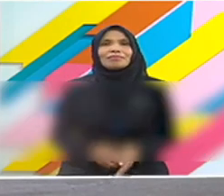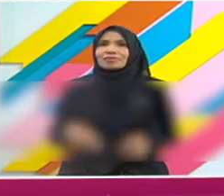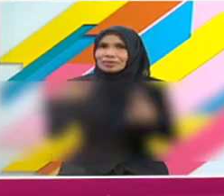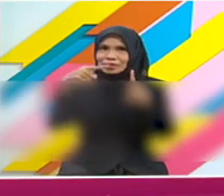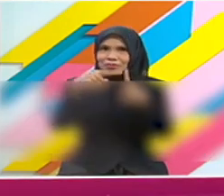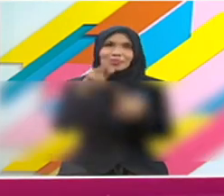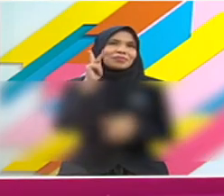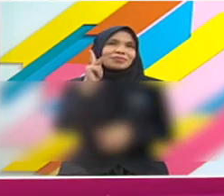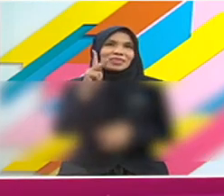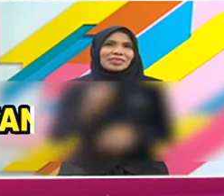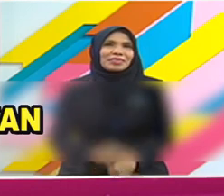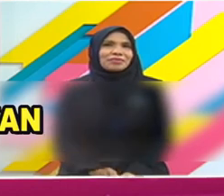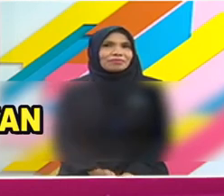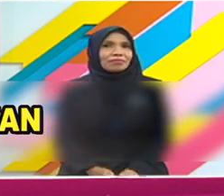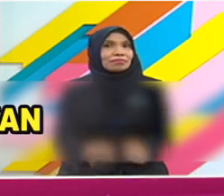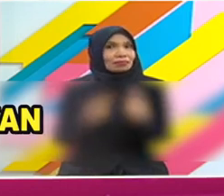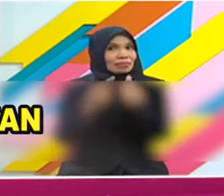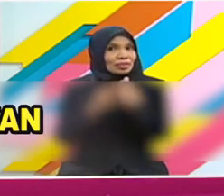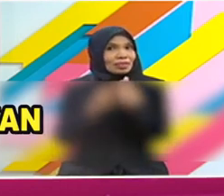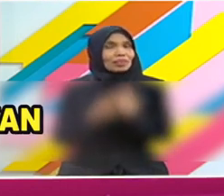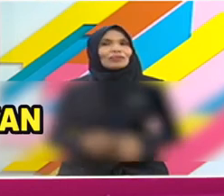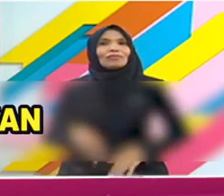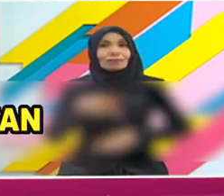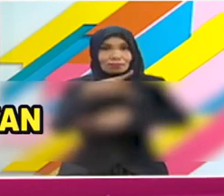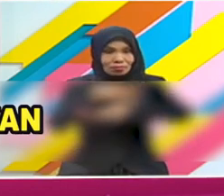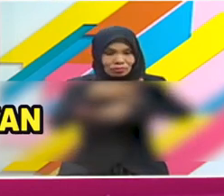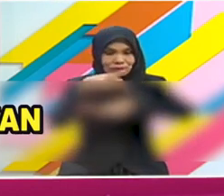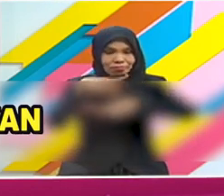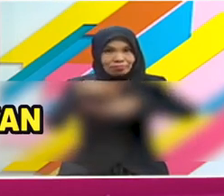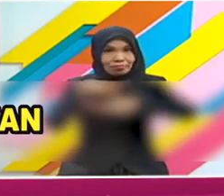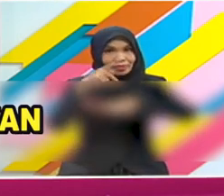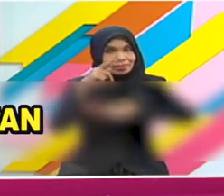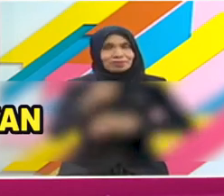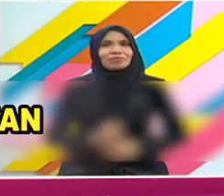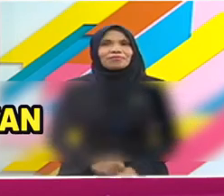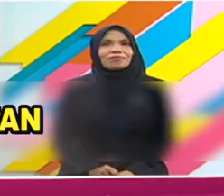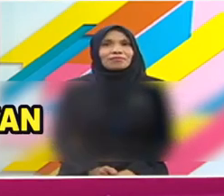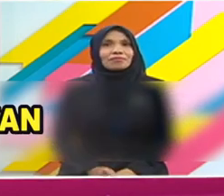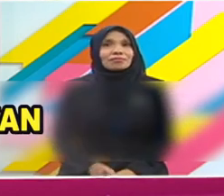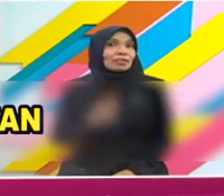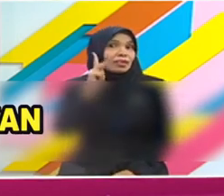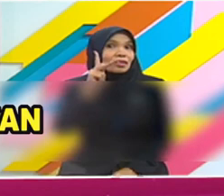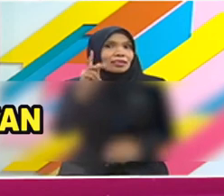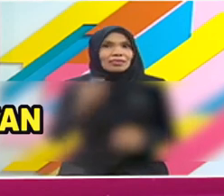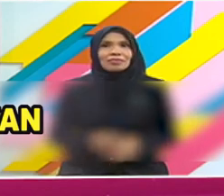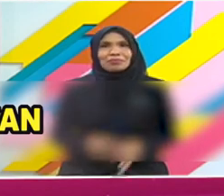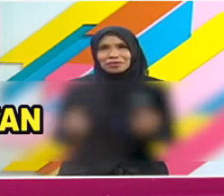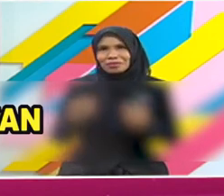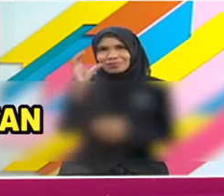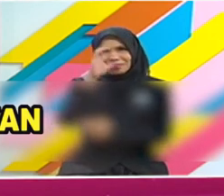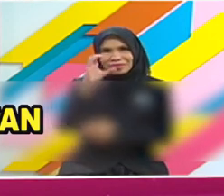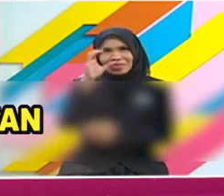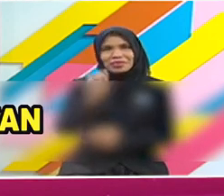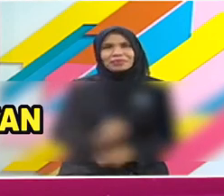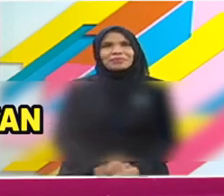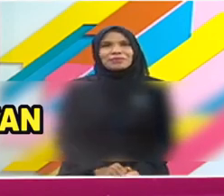ni? Kulit. Kulit, very good. Bagus, Kak Rina. Jadi, saya kena cari dekat word search ni, Cikgu. Ya, betul. Kena kulit.